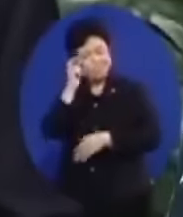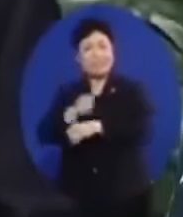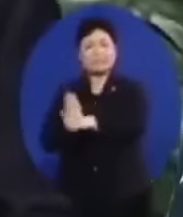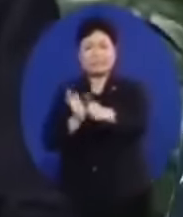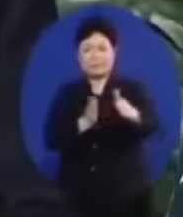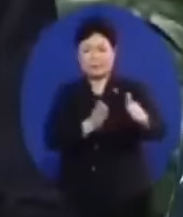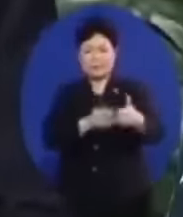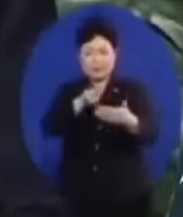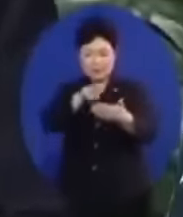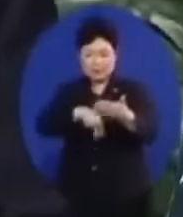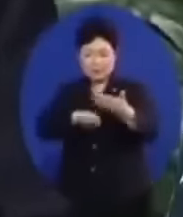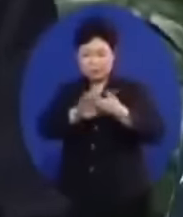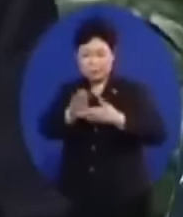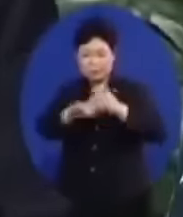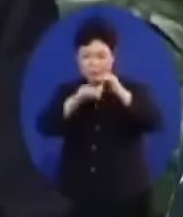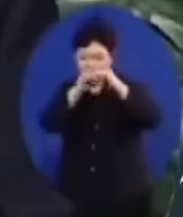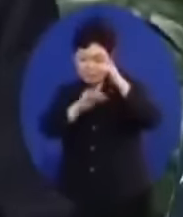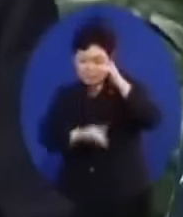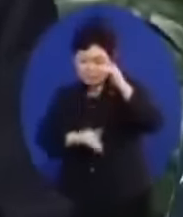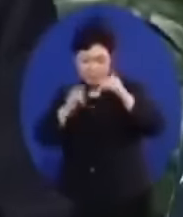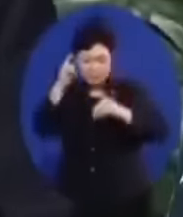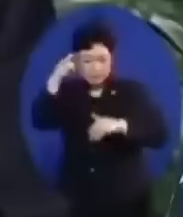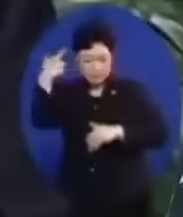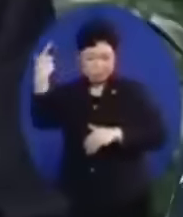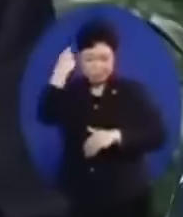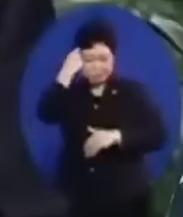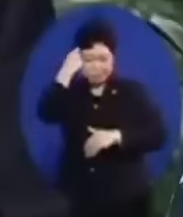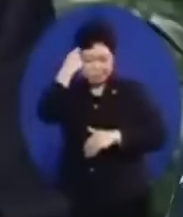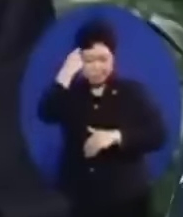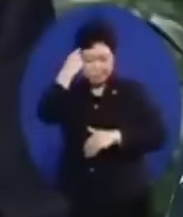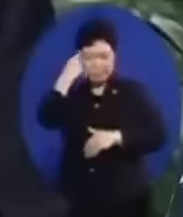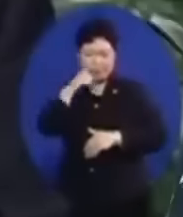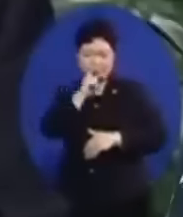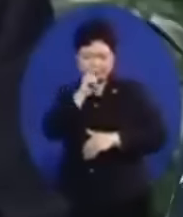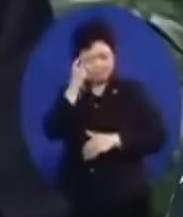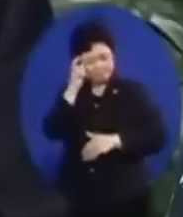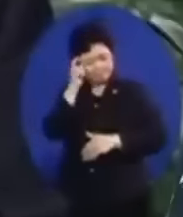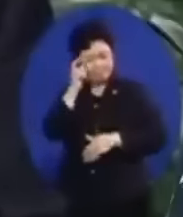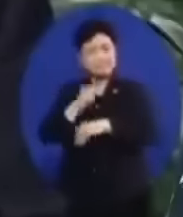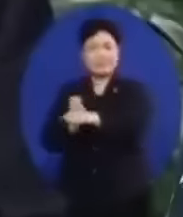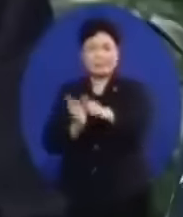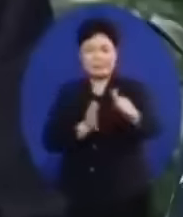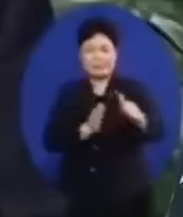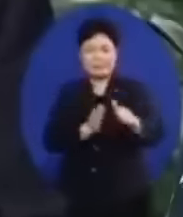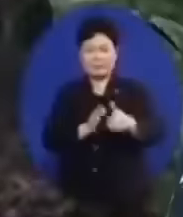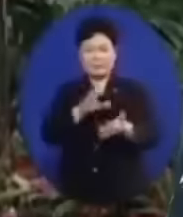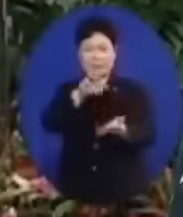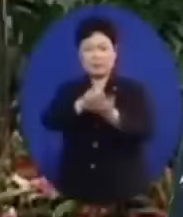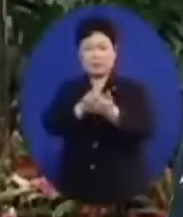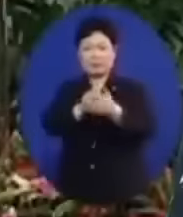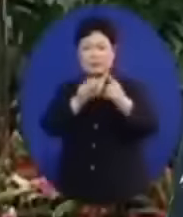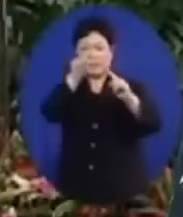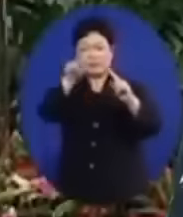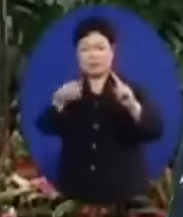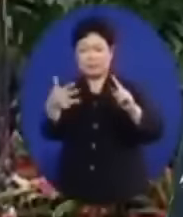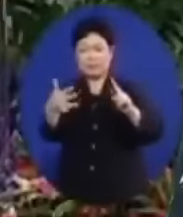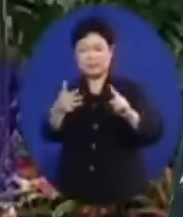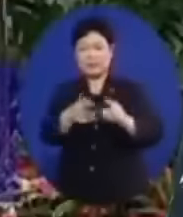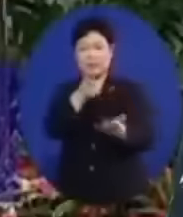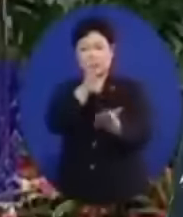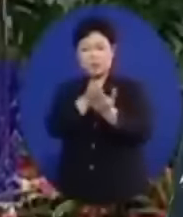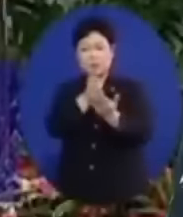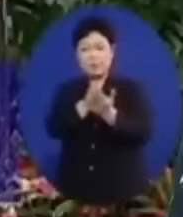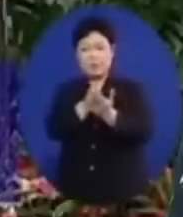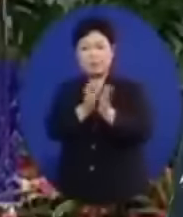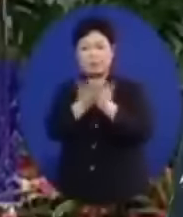읽고 난 다음에 그 내용을 머릿속에 깊이 묵상을 해야 되는 것입니다. 여호수아기 1장 8절에 보면 이 율법책을